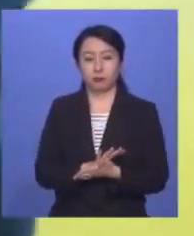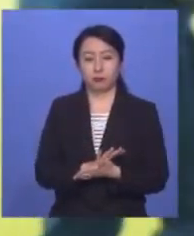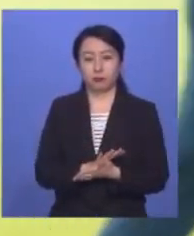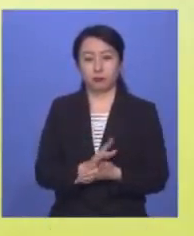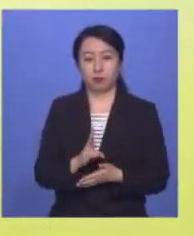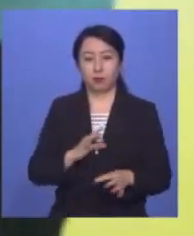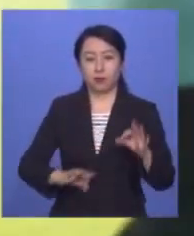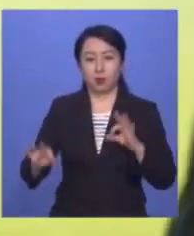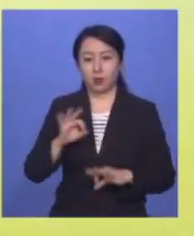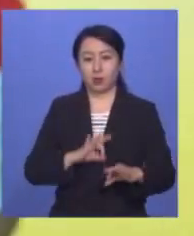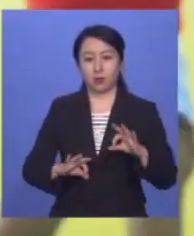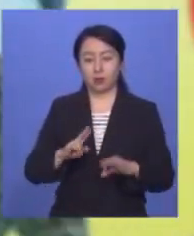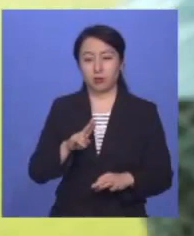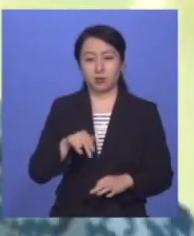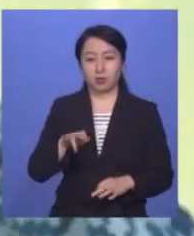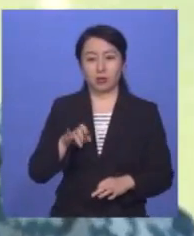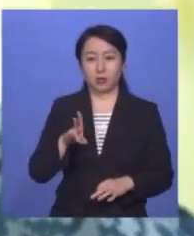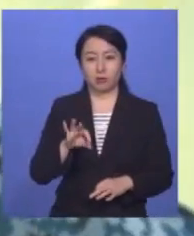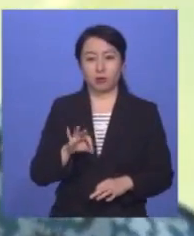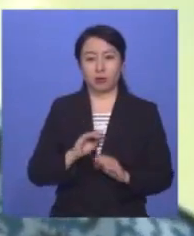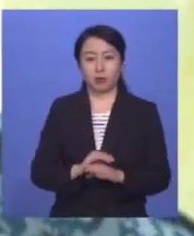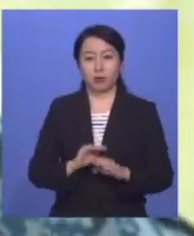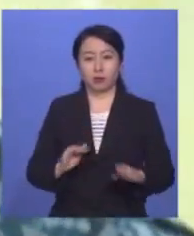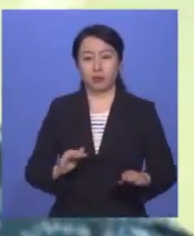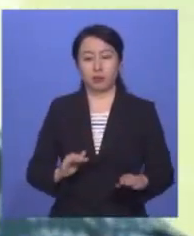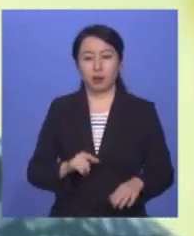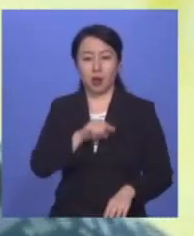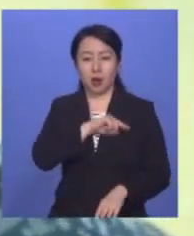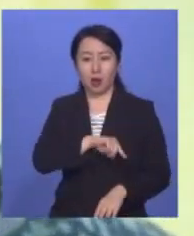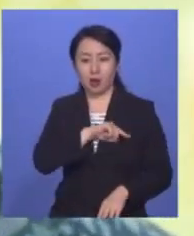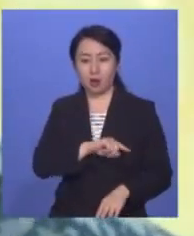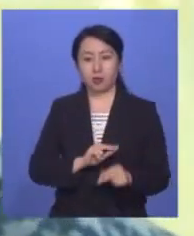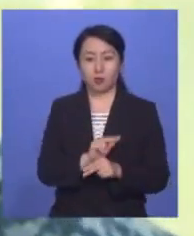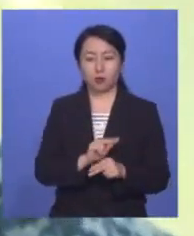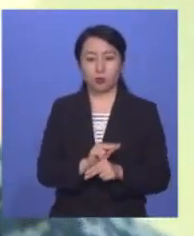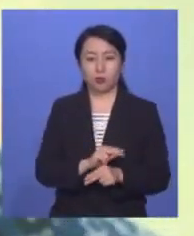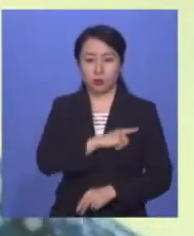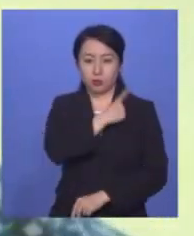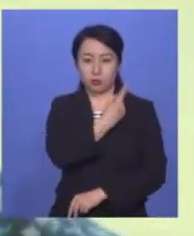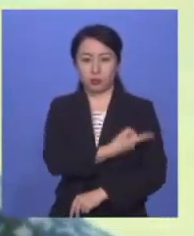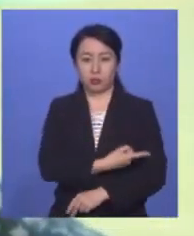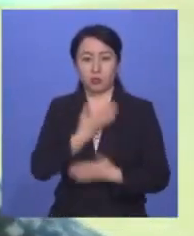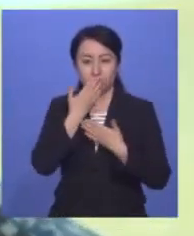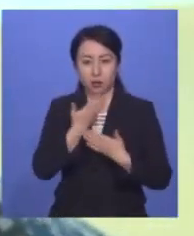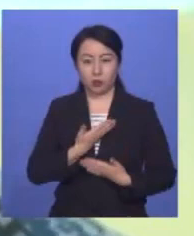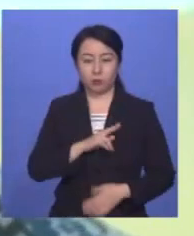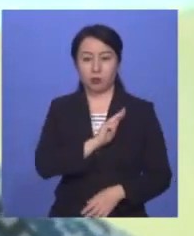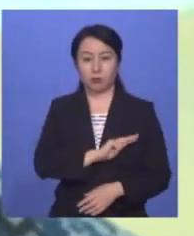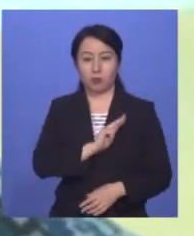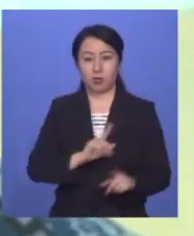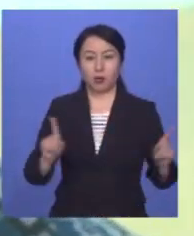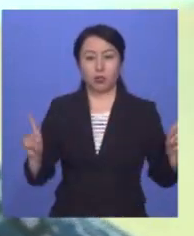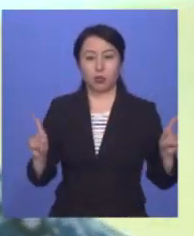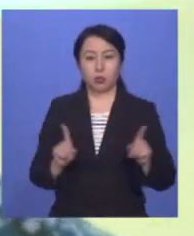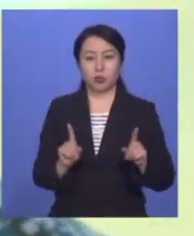по проекту «ЖАЗ Динамо». В детях закаляю характер, выносливость, трудолюбие, чтобы